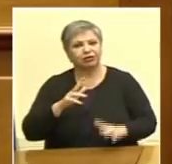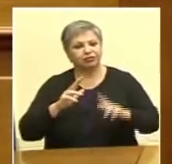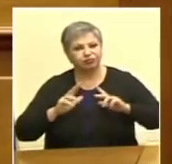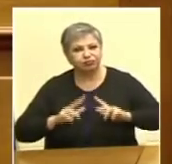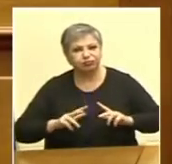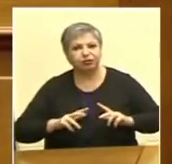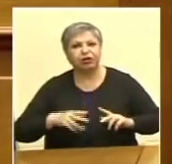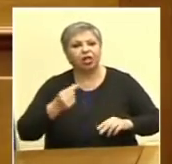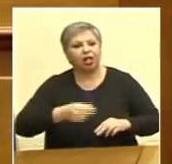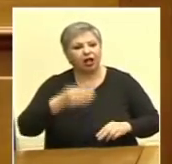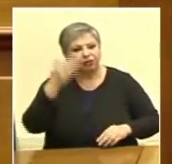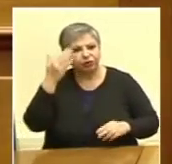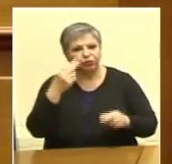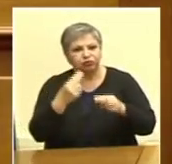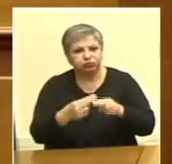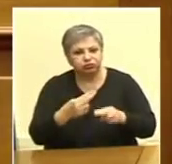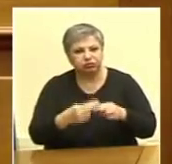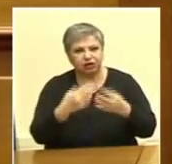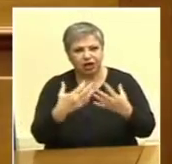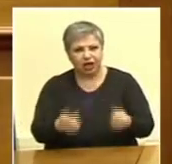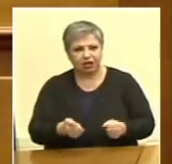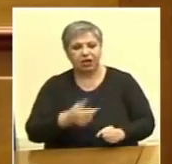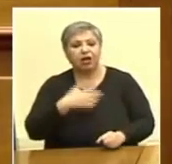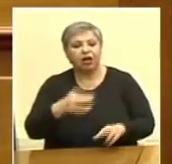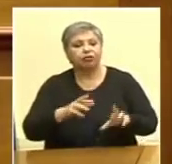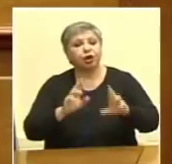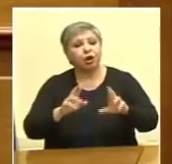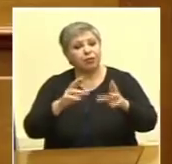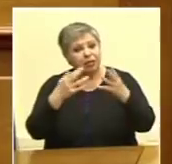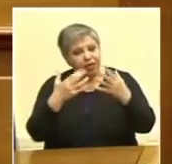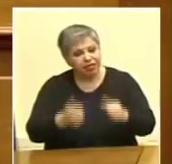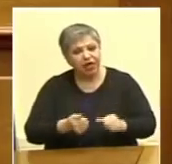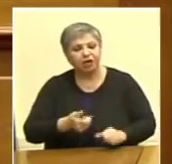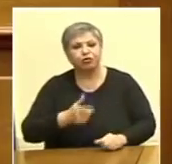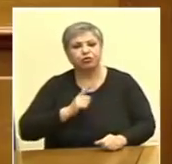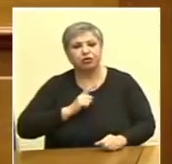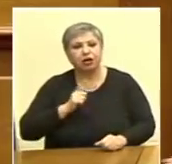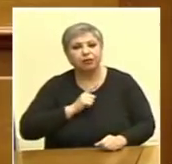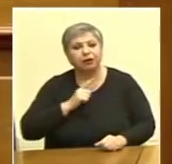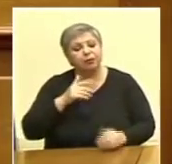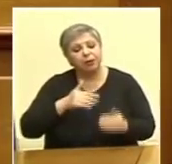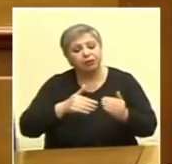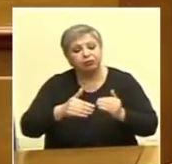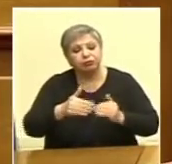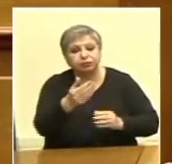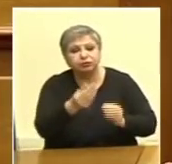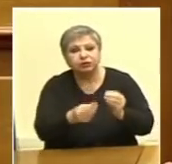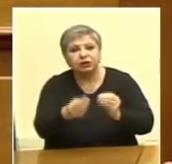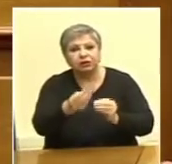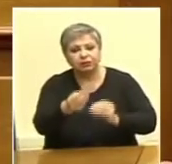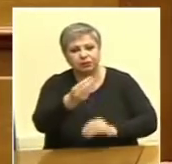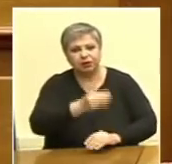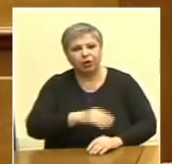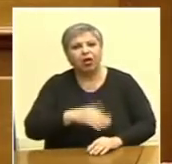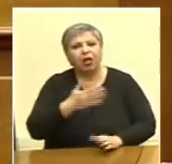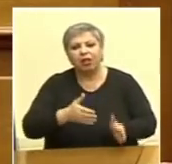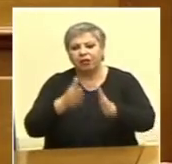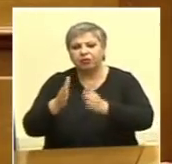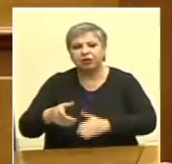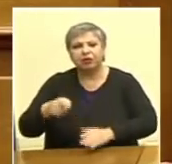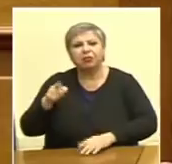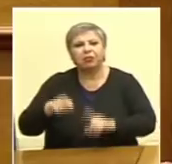περισσότερη ελπίδα και προσμονή. Και κάποιους άλλους που πόνταραν στην καταστροφή, ενδεχομένως να έρχονται πιο